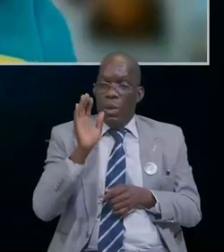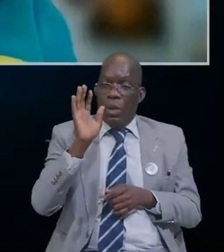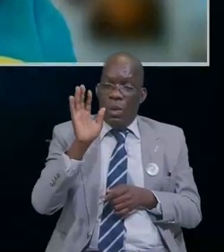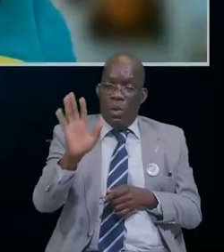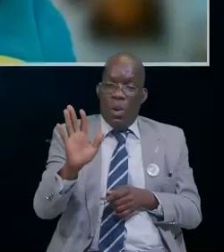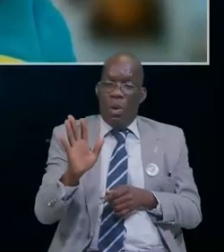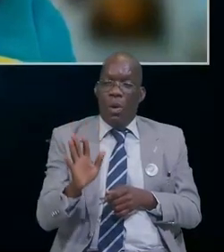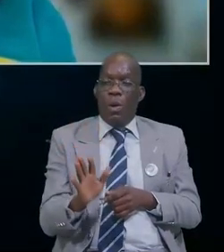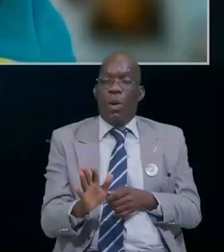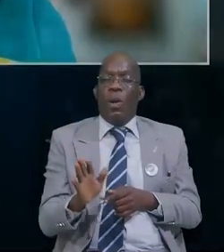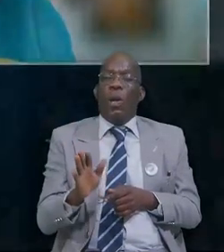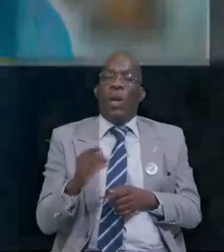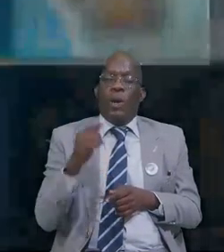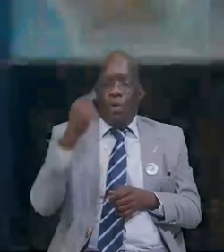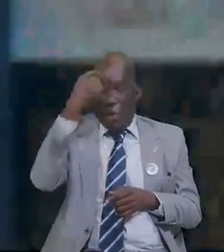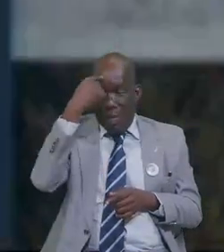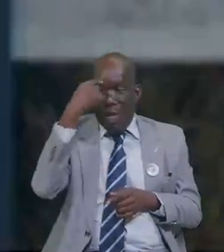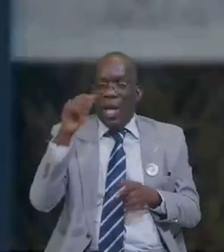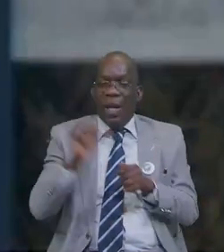tes yeux